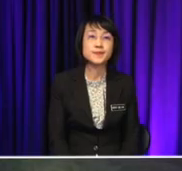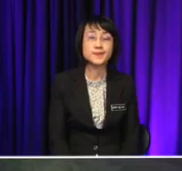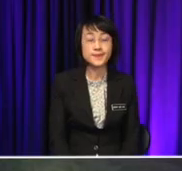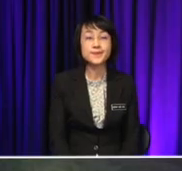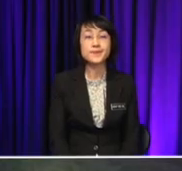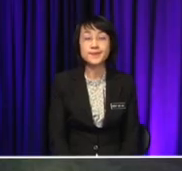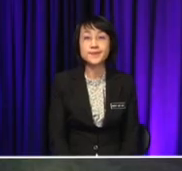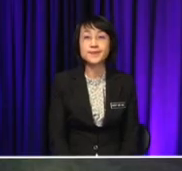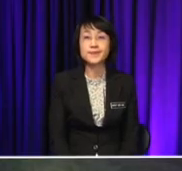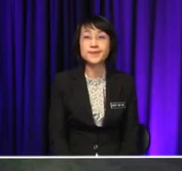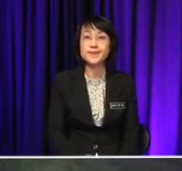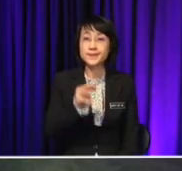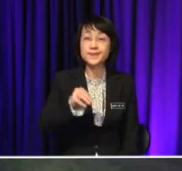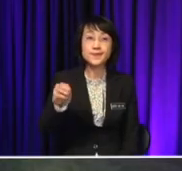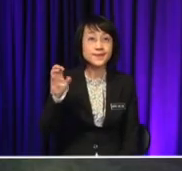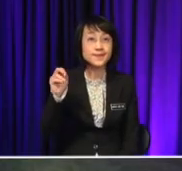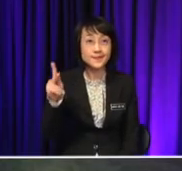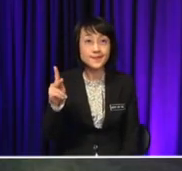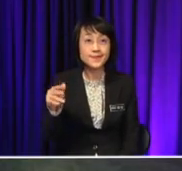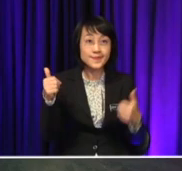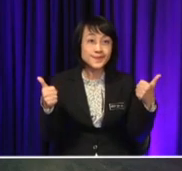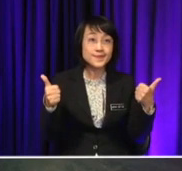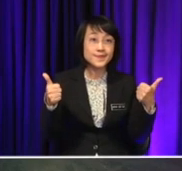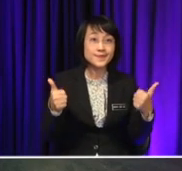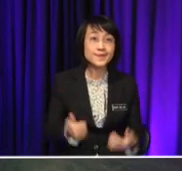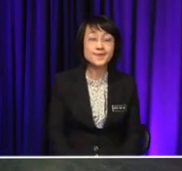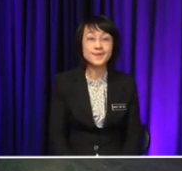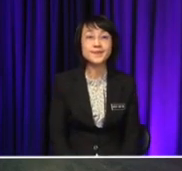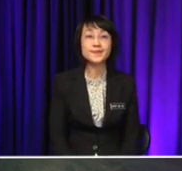nah iya oke oke ya